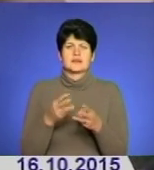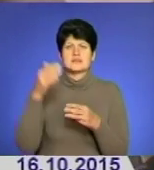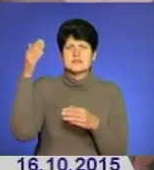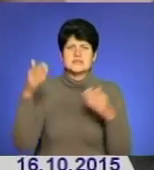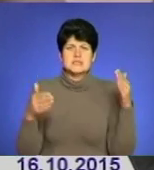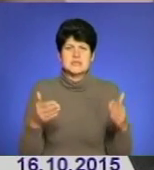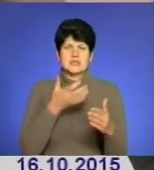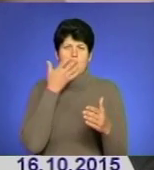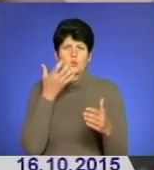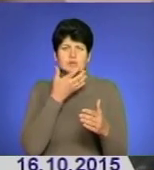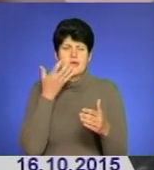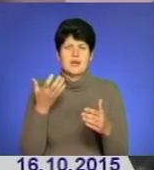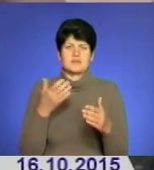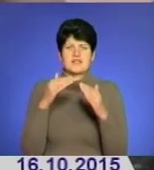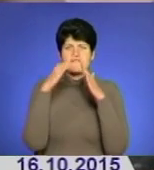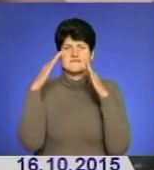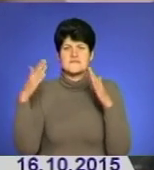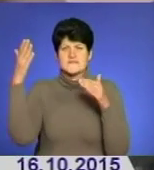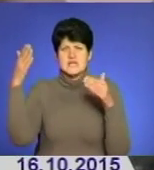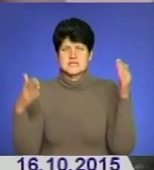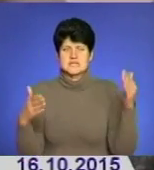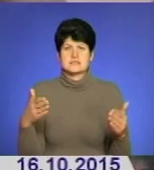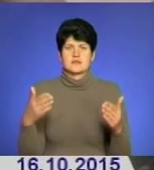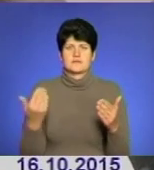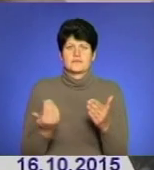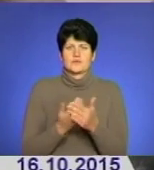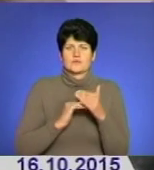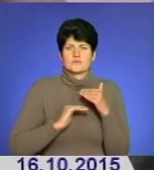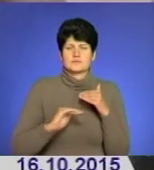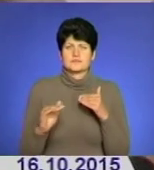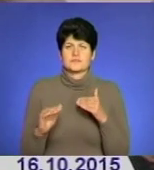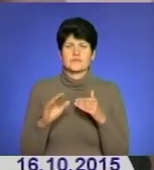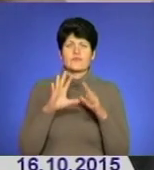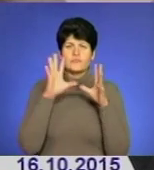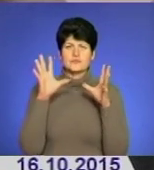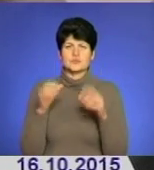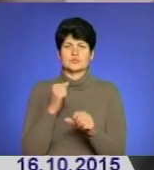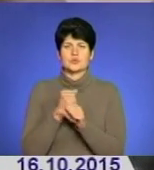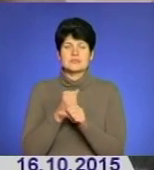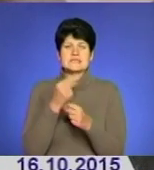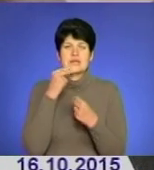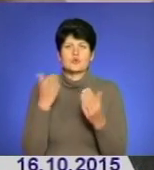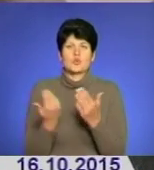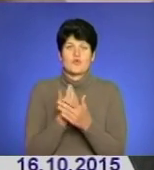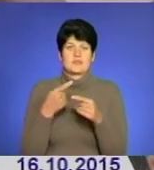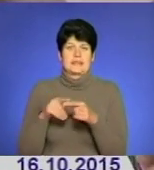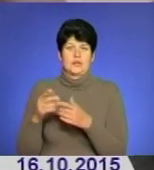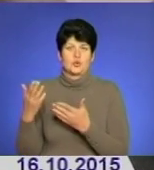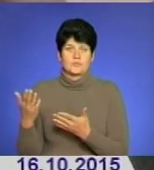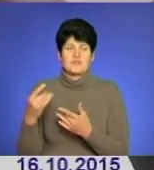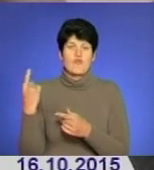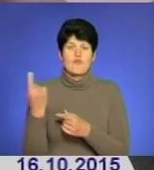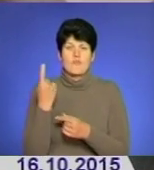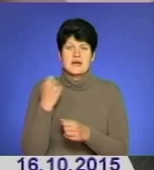стіни, утеплення фасаду, новий індивідуальний тепловий пункт. Тобто зроблений за кращими новими технологіями,